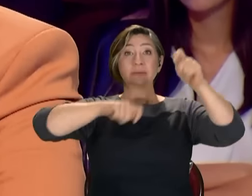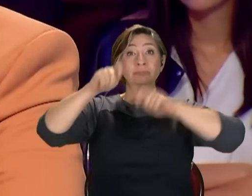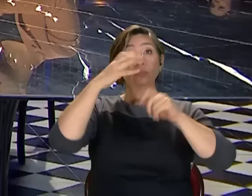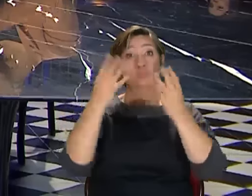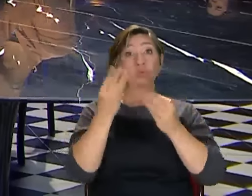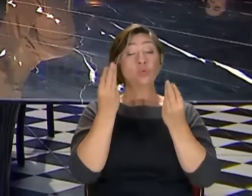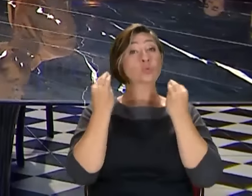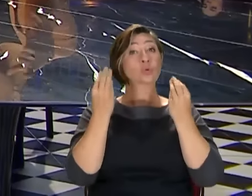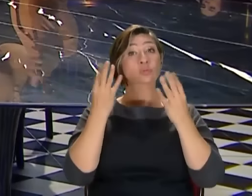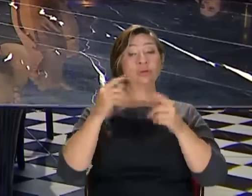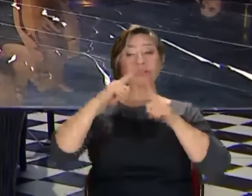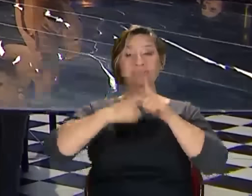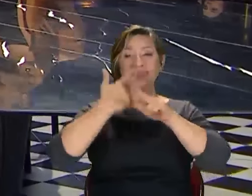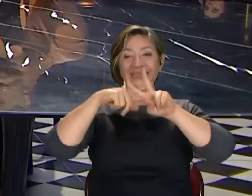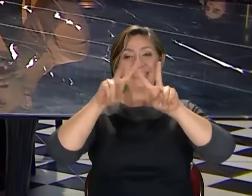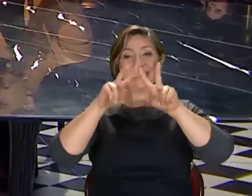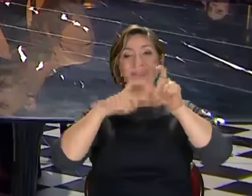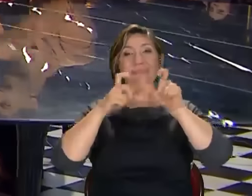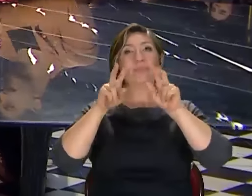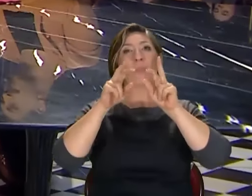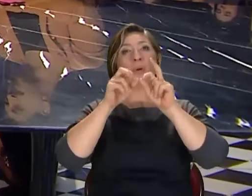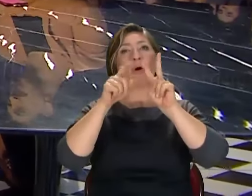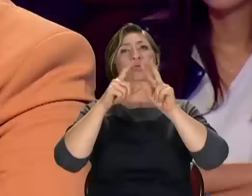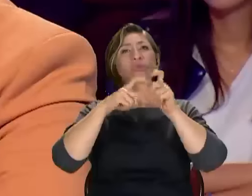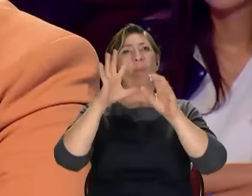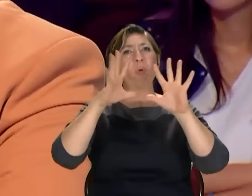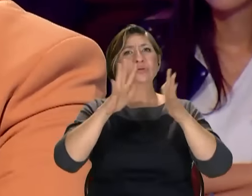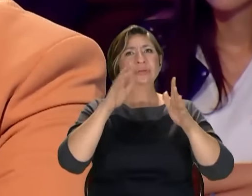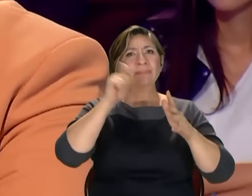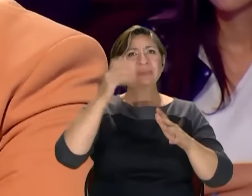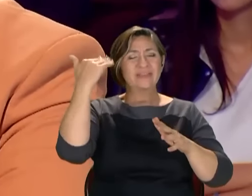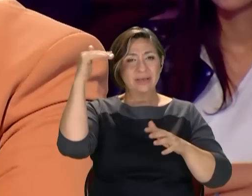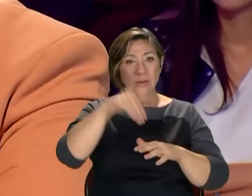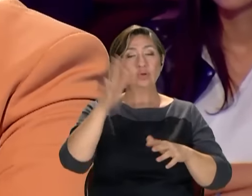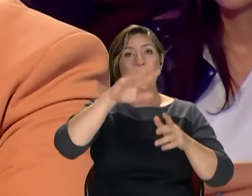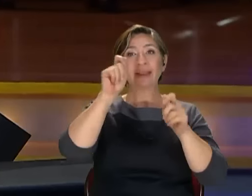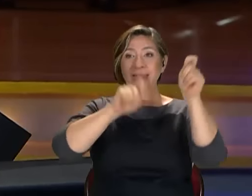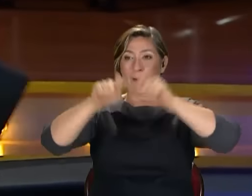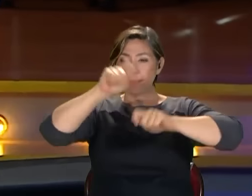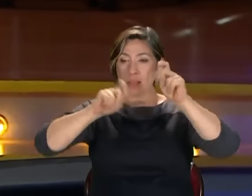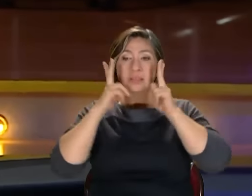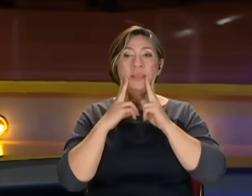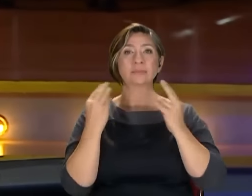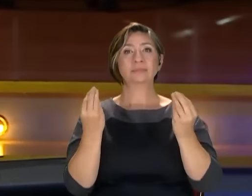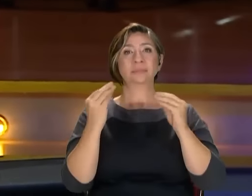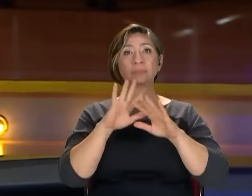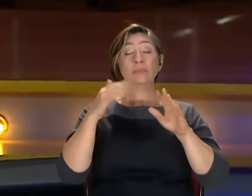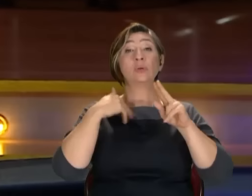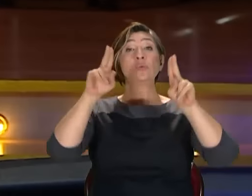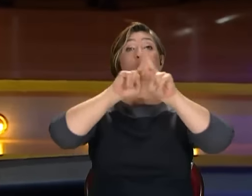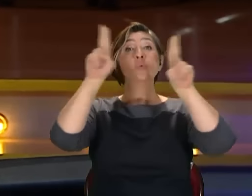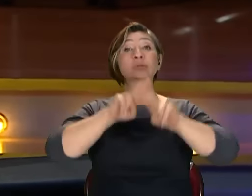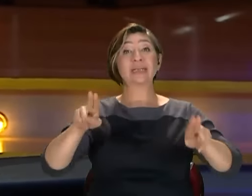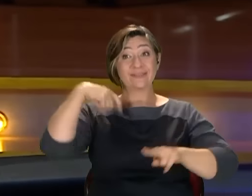çok güzel olmuş. Evet, James Bond işte film esnasında bayağı bir hasar görmüş abi. Ondan sonra bir onarıma gitmiş. Onarıma girmiş. Çünkü ben